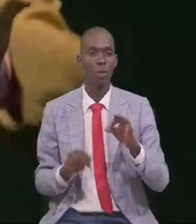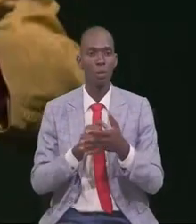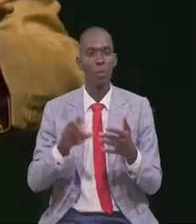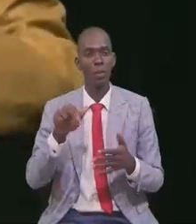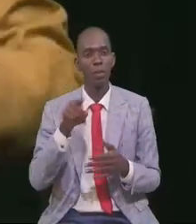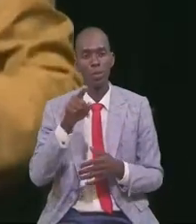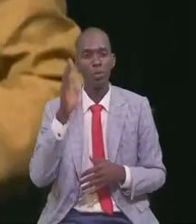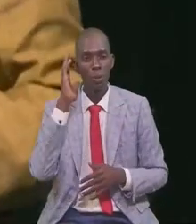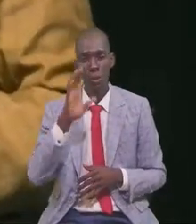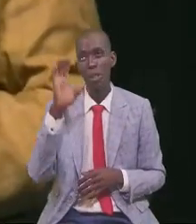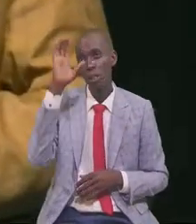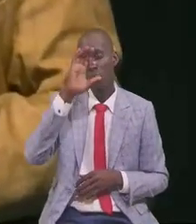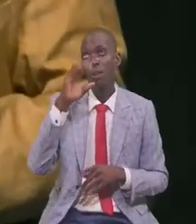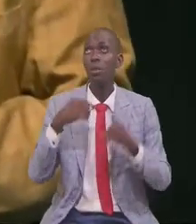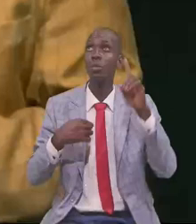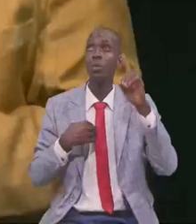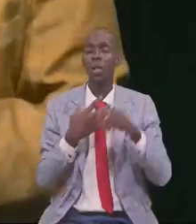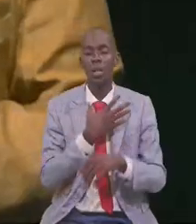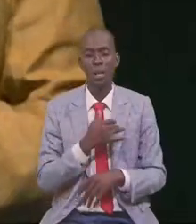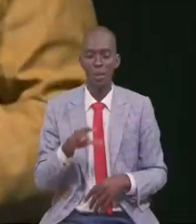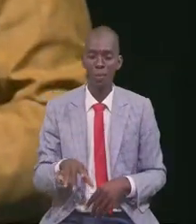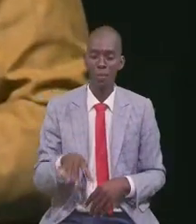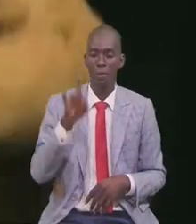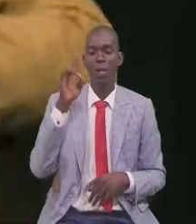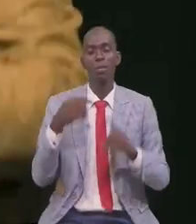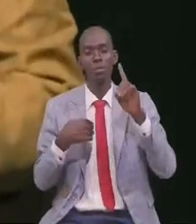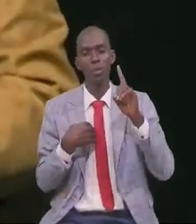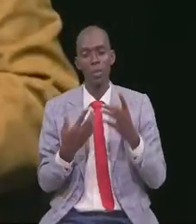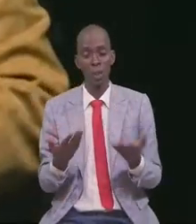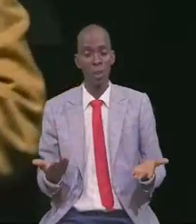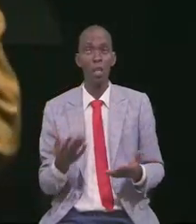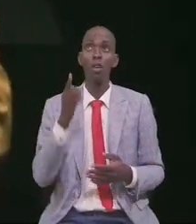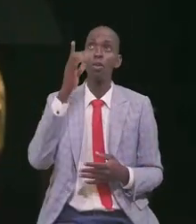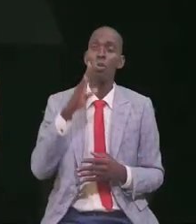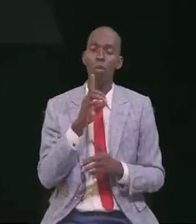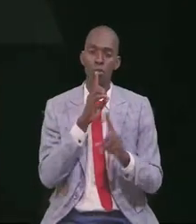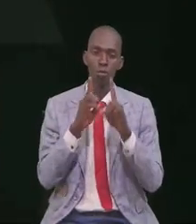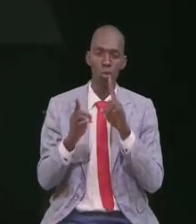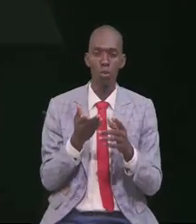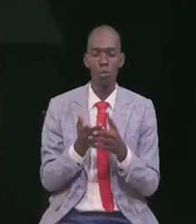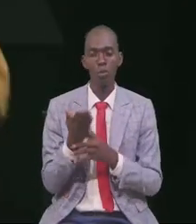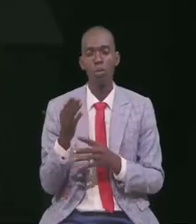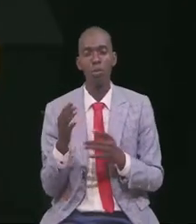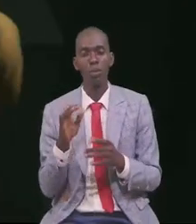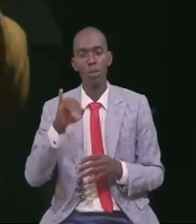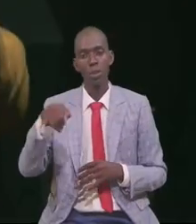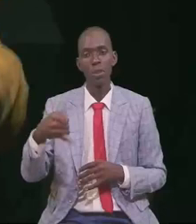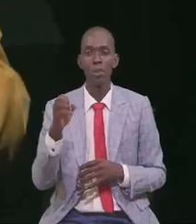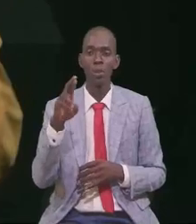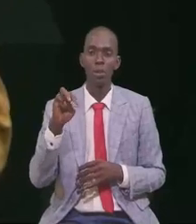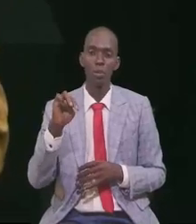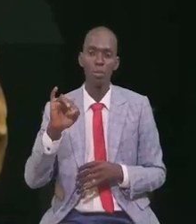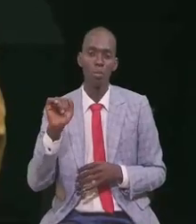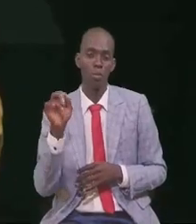chercherez. C'est Dieu qui parle à travers Jérémie. Jérémie 29, 13. Si vous avez besoin du pardon, vous devez me chercher,